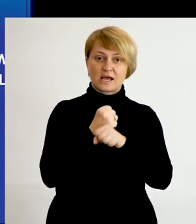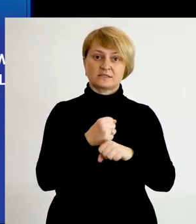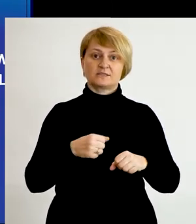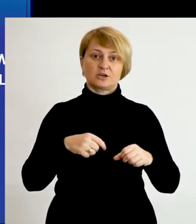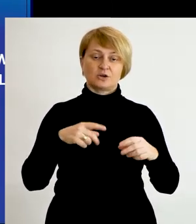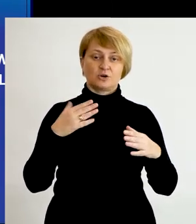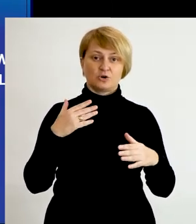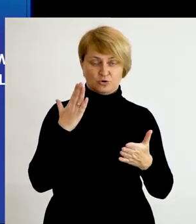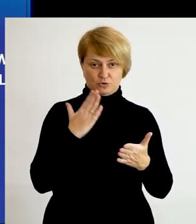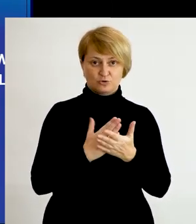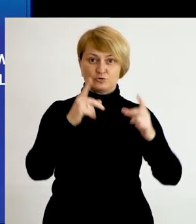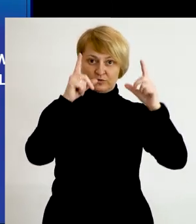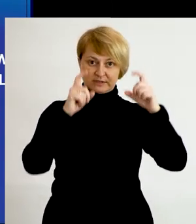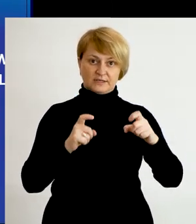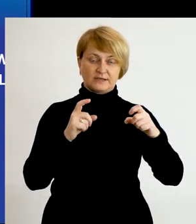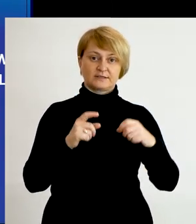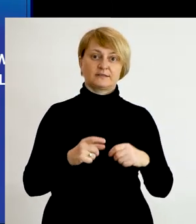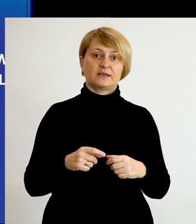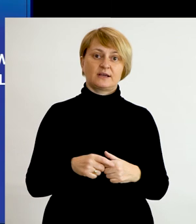ruszyć, myślę,